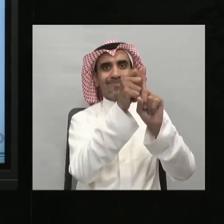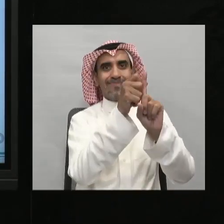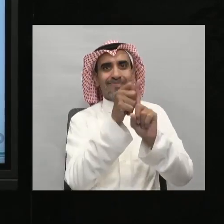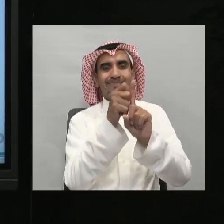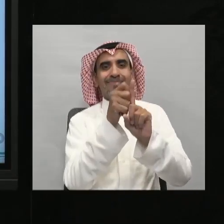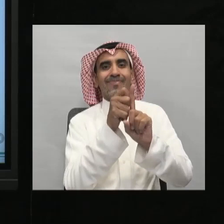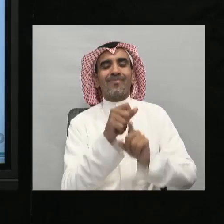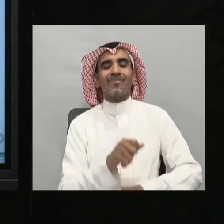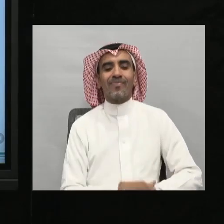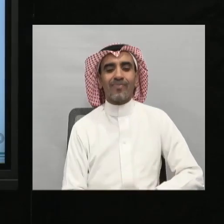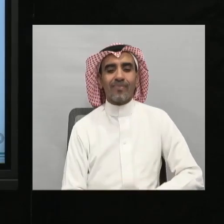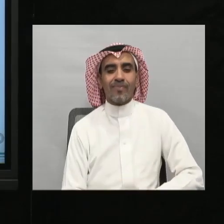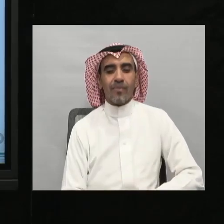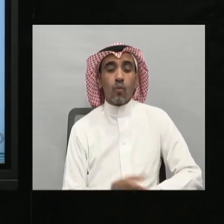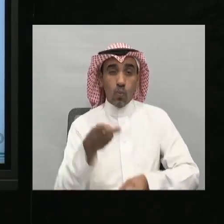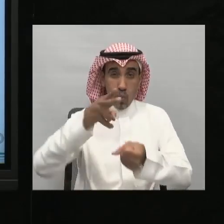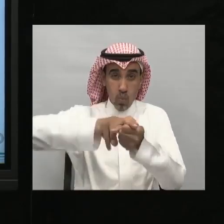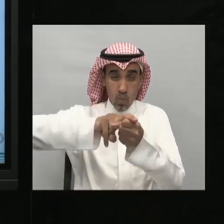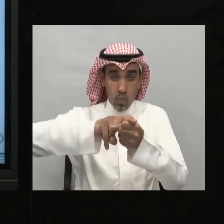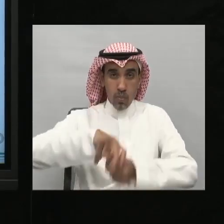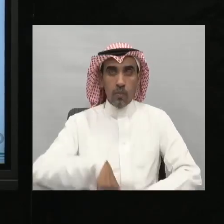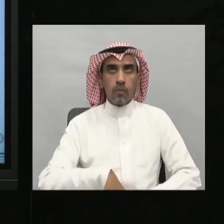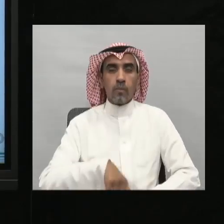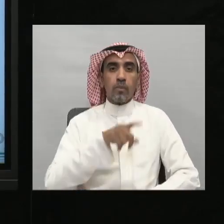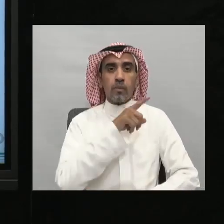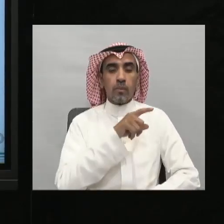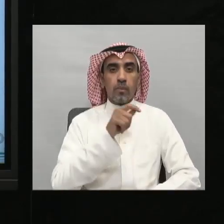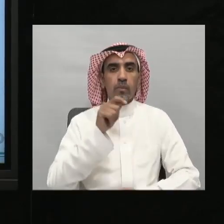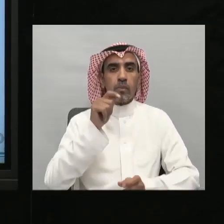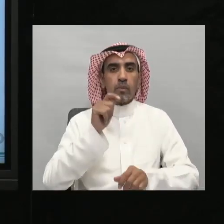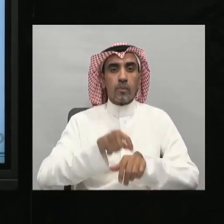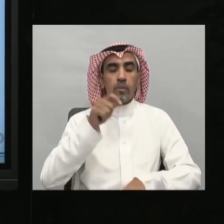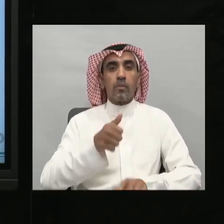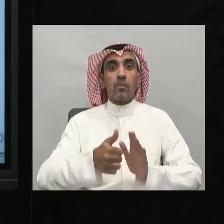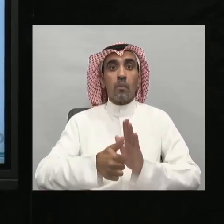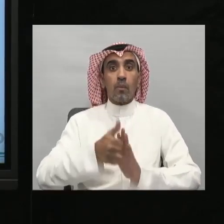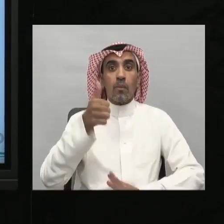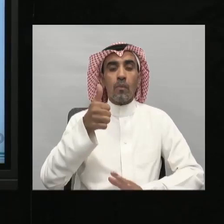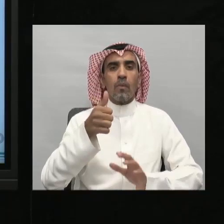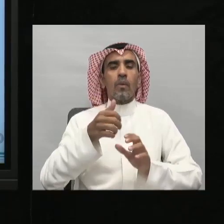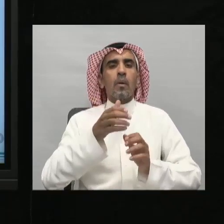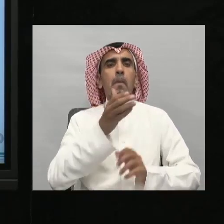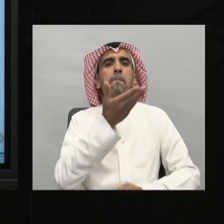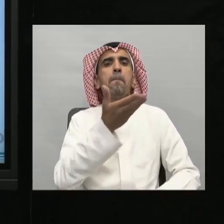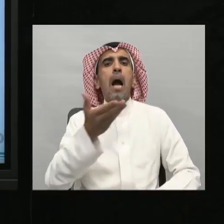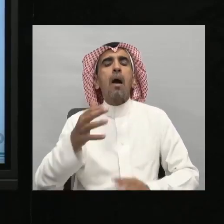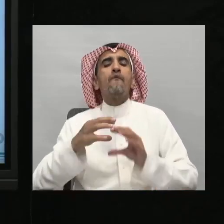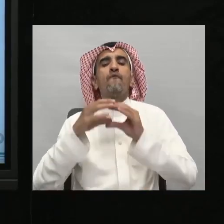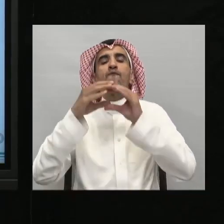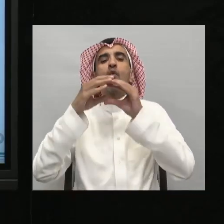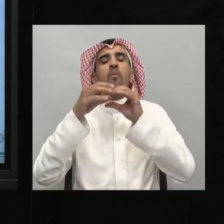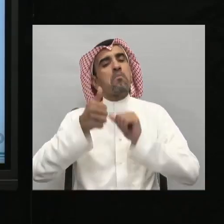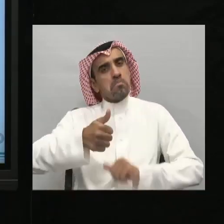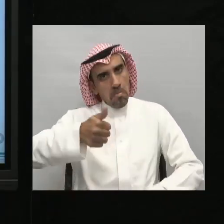بها. أيضا اللاسعات تستطيع اللاسعات أن تطفو على سطح الماء، وأيضا